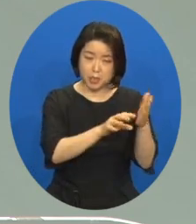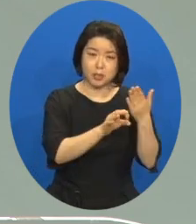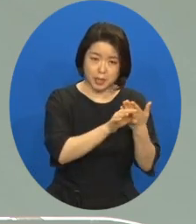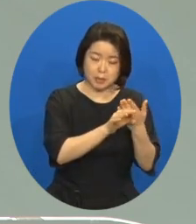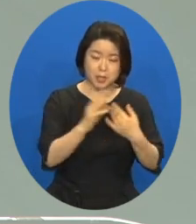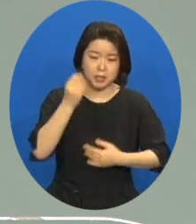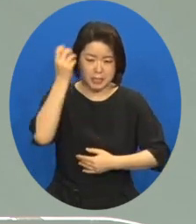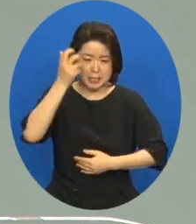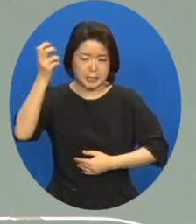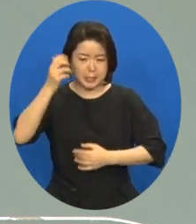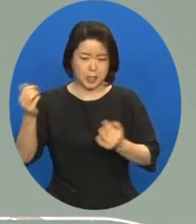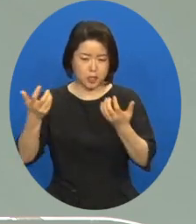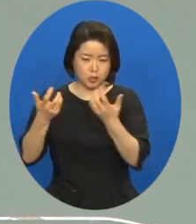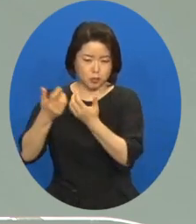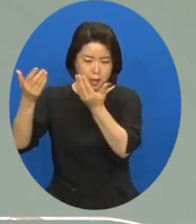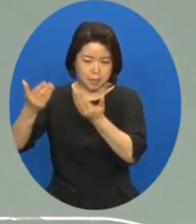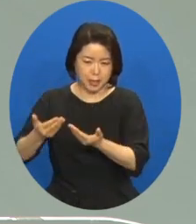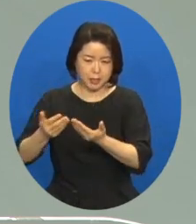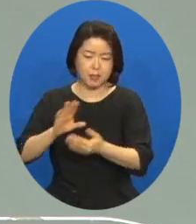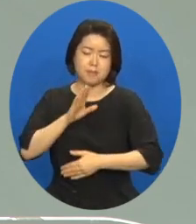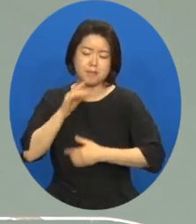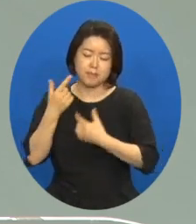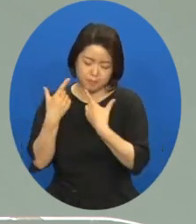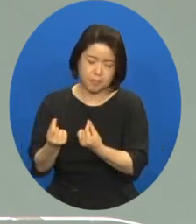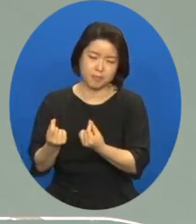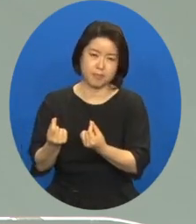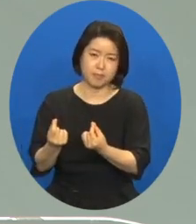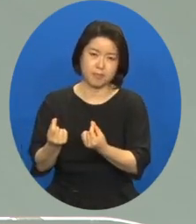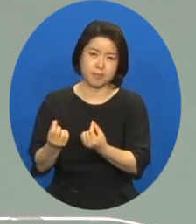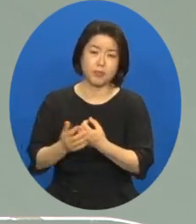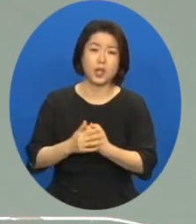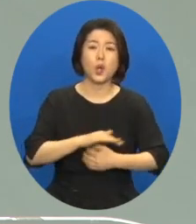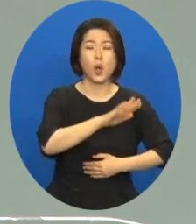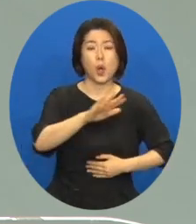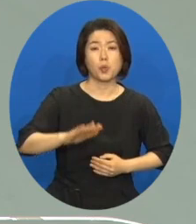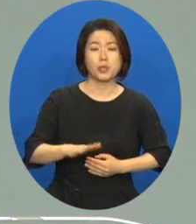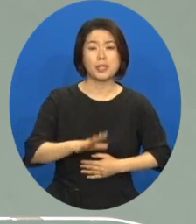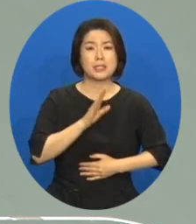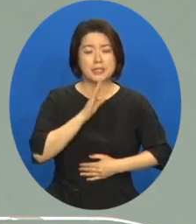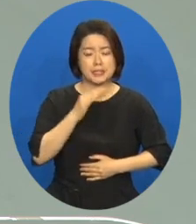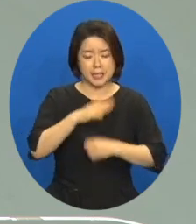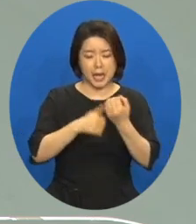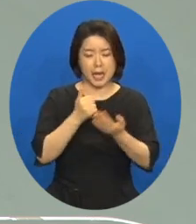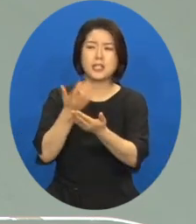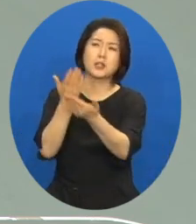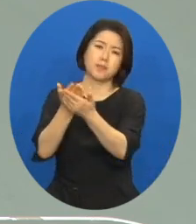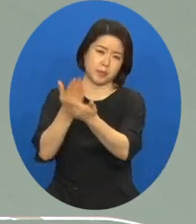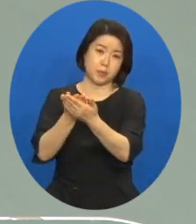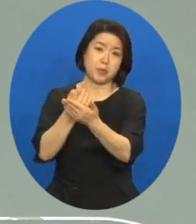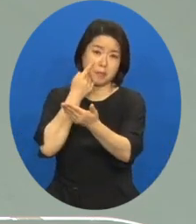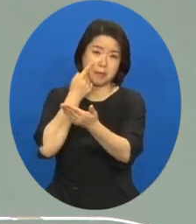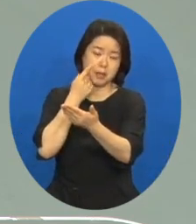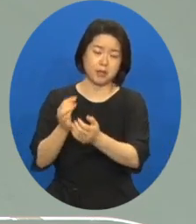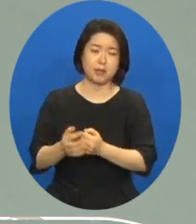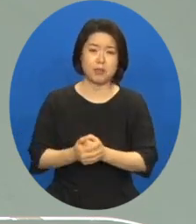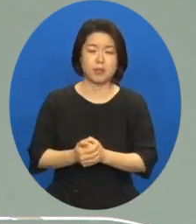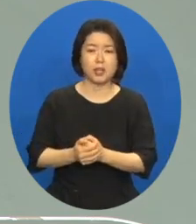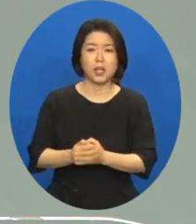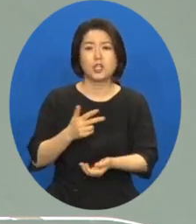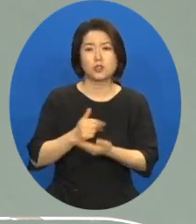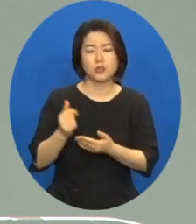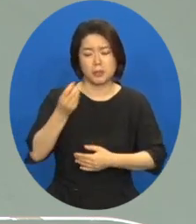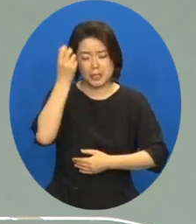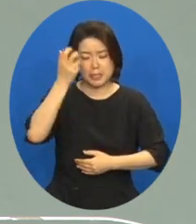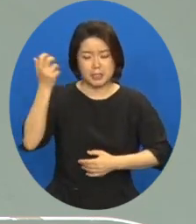받는 것은 지극히 당연한 일입니다. 우리가 정말 하나님께 구하십시다. 주님, 성령의